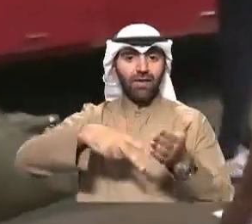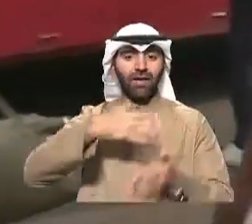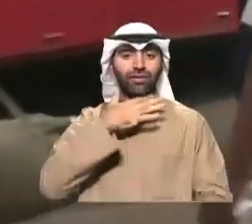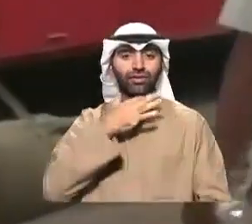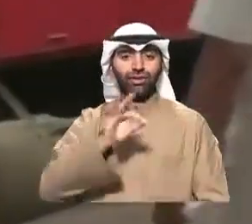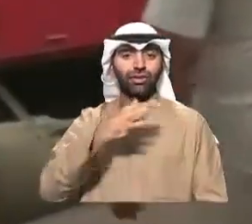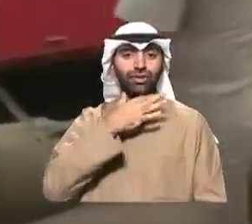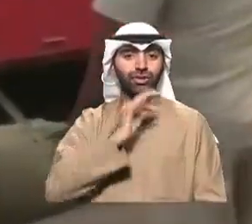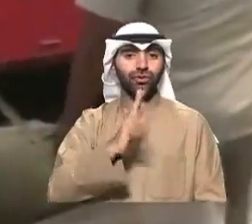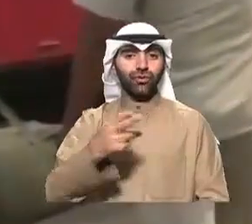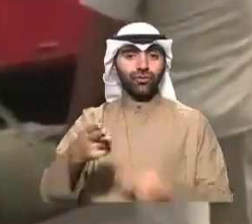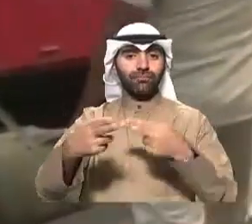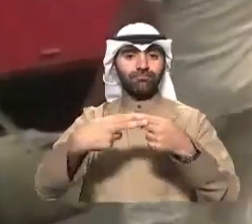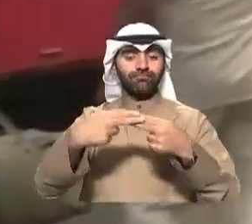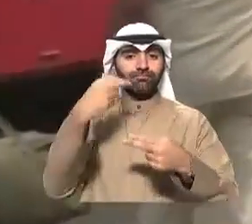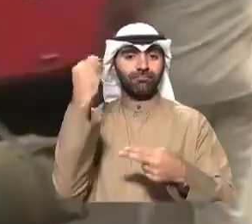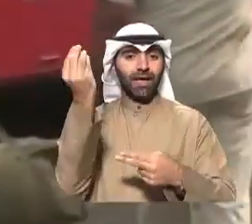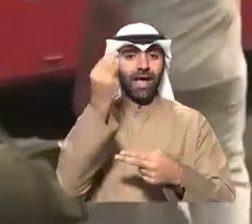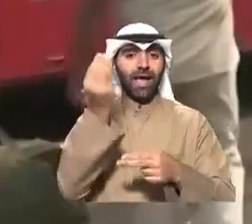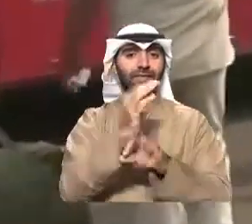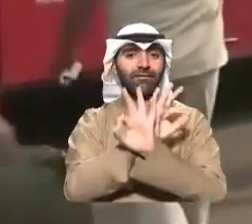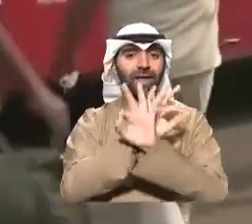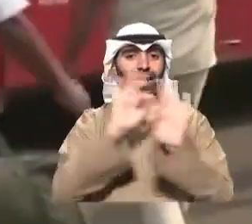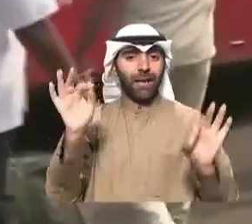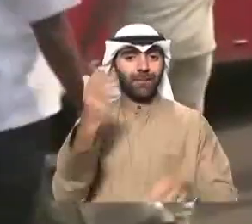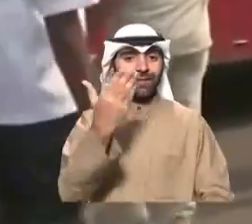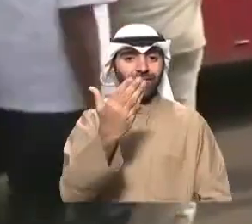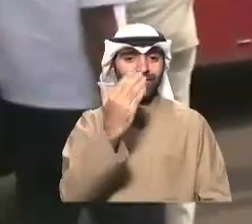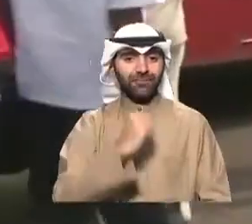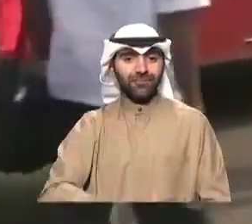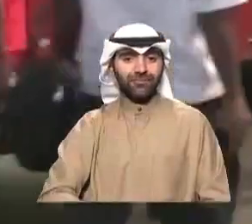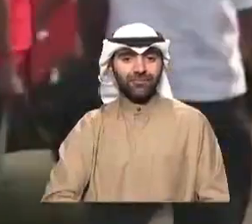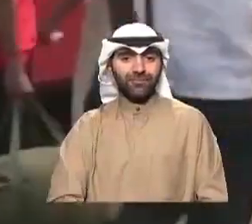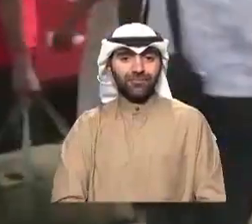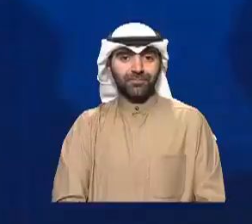لتكون ثالث دول العالم ضررا جراء الجائحة.